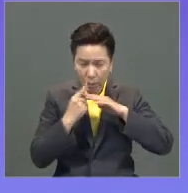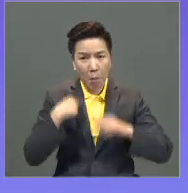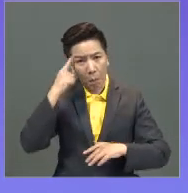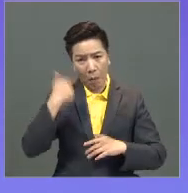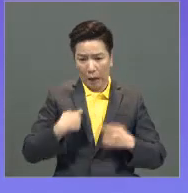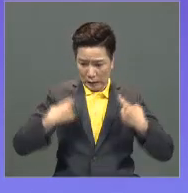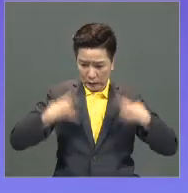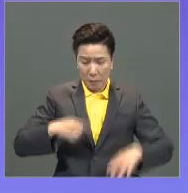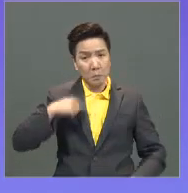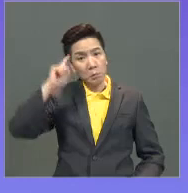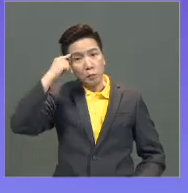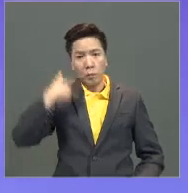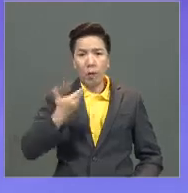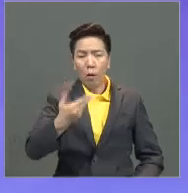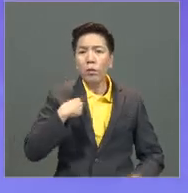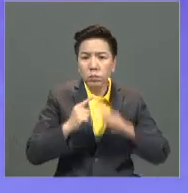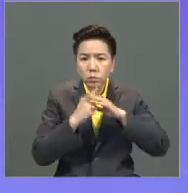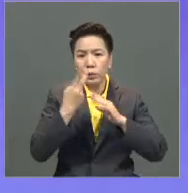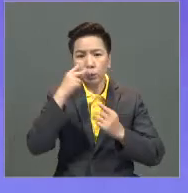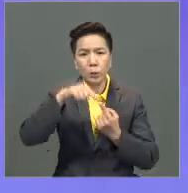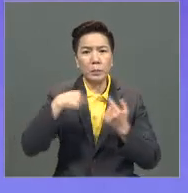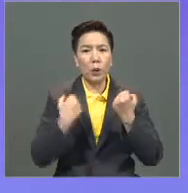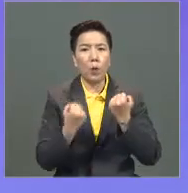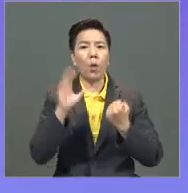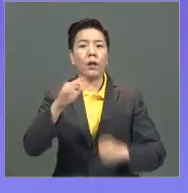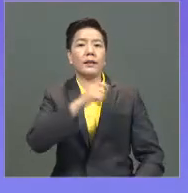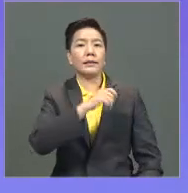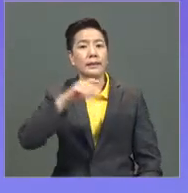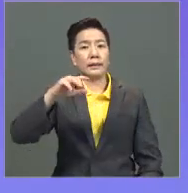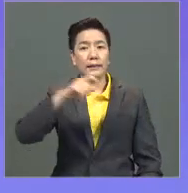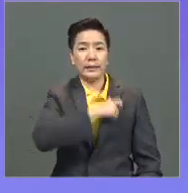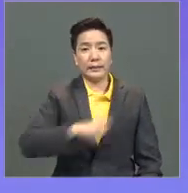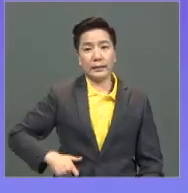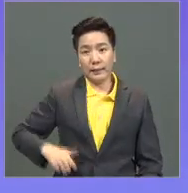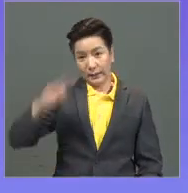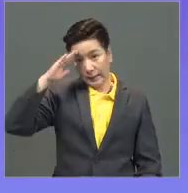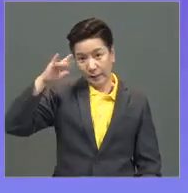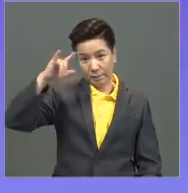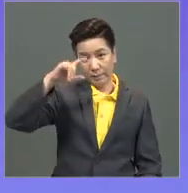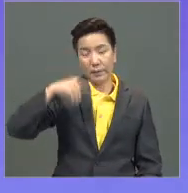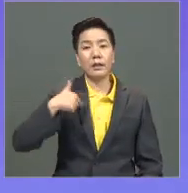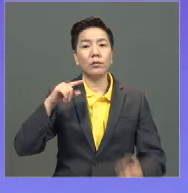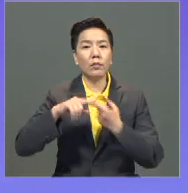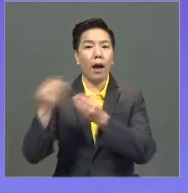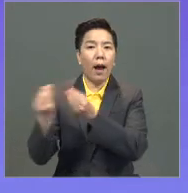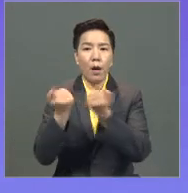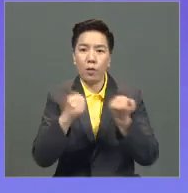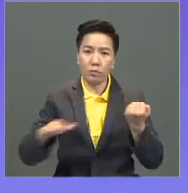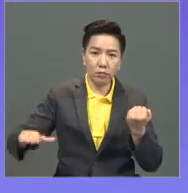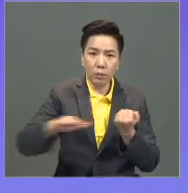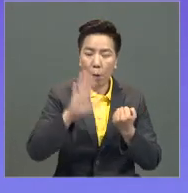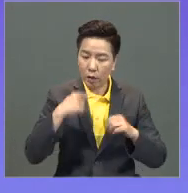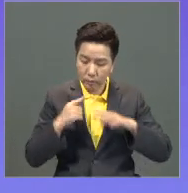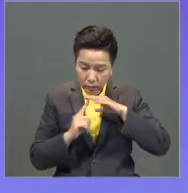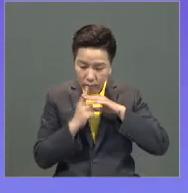รู้ว่าเสี่ยงหรือเปล่าก็ไปตรวจไว้ก่อนเพื่อความปลอดภัย คือจุดนั้นเนี่ยมีรถพระราชทานที่จัดไว้สำหรับการตรวจโรคให้กับชาวระยองที่รู้สึกไม่สบายใจ